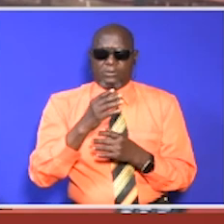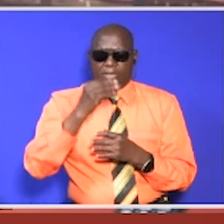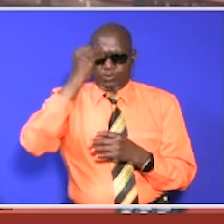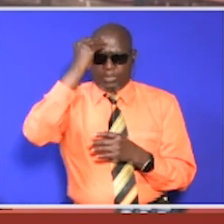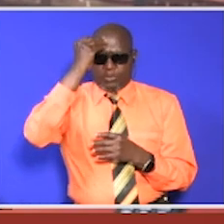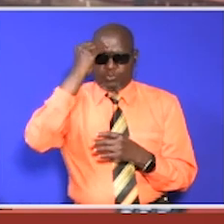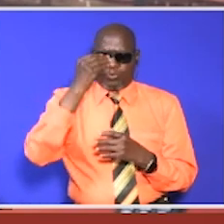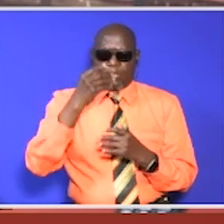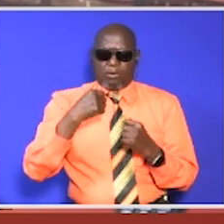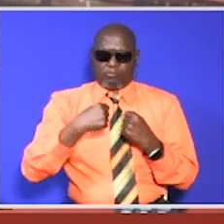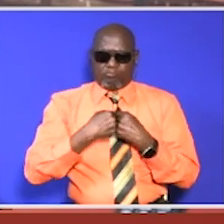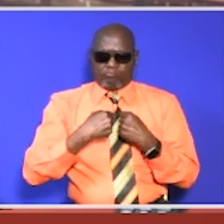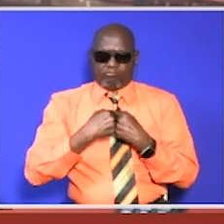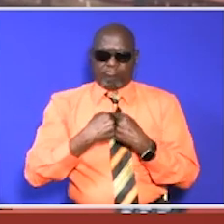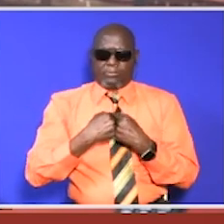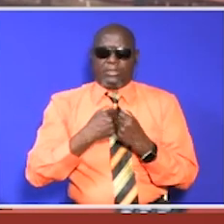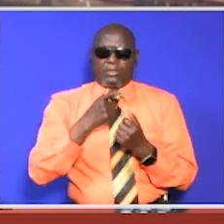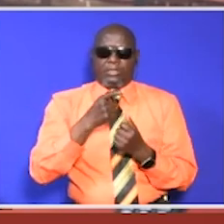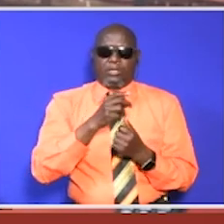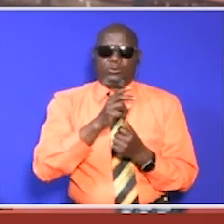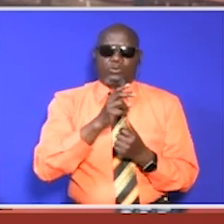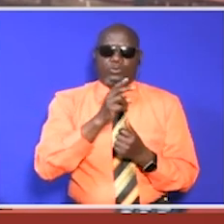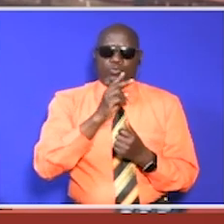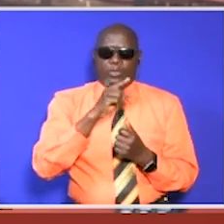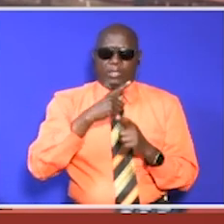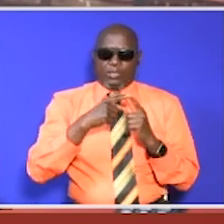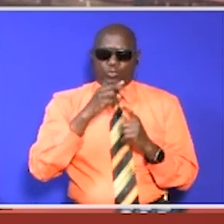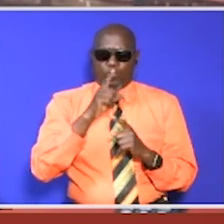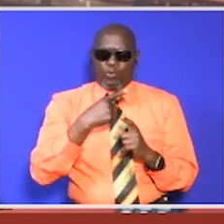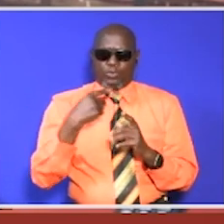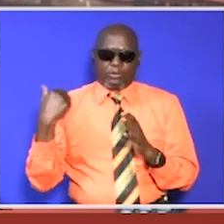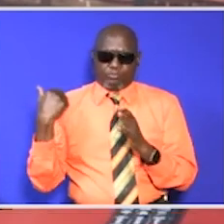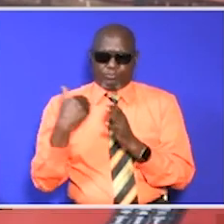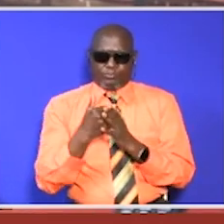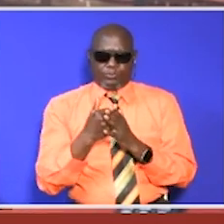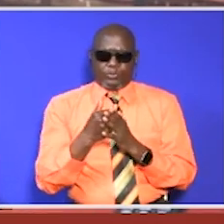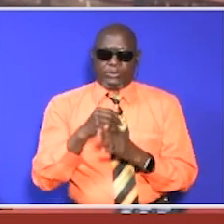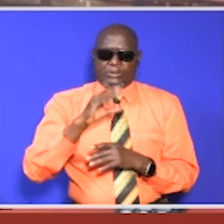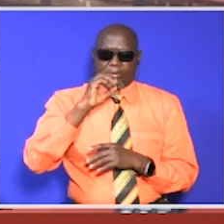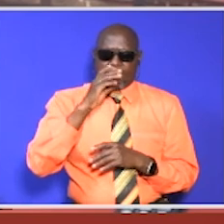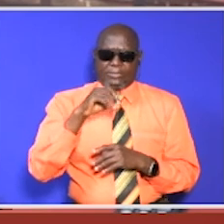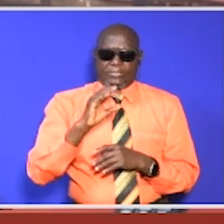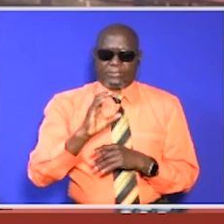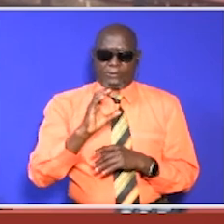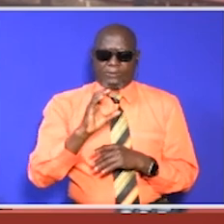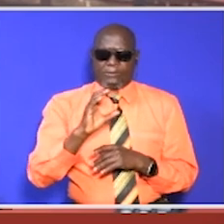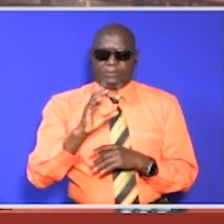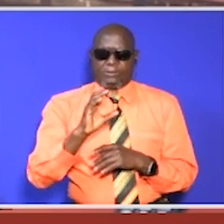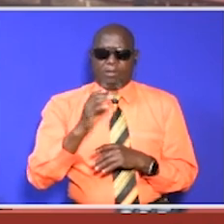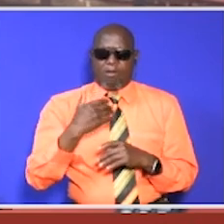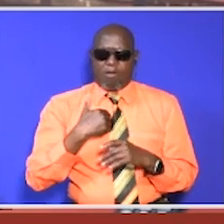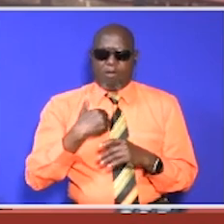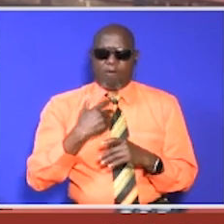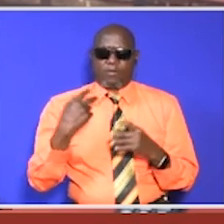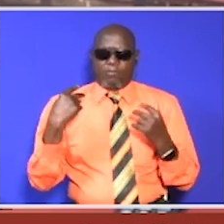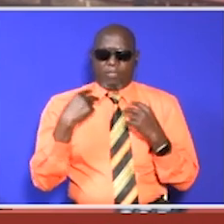huku ikiwa haijabainika namna mpito kuelekea CBC utakavyofanywa. Ameongezea kuwa kufikia wakati huo kulikuwa na uhaba wa walimu